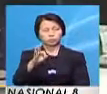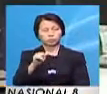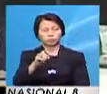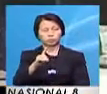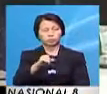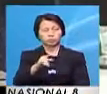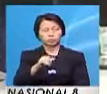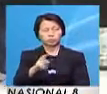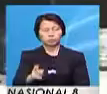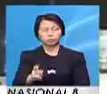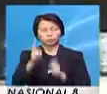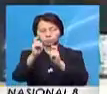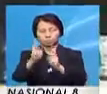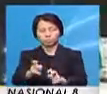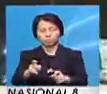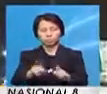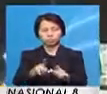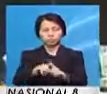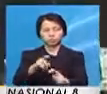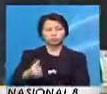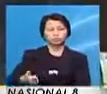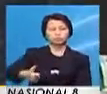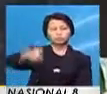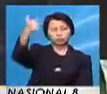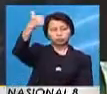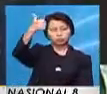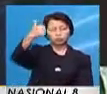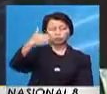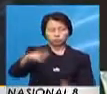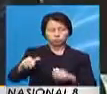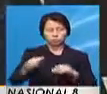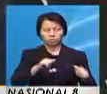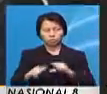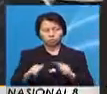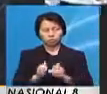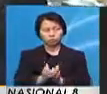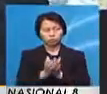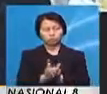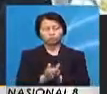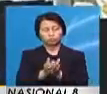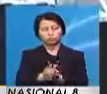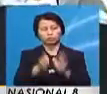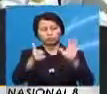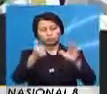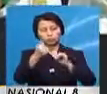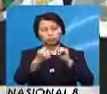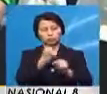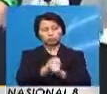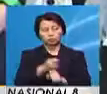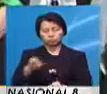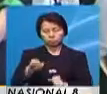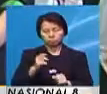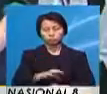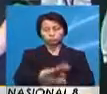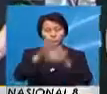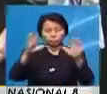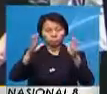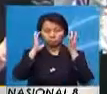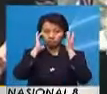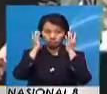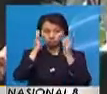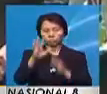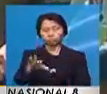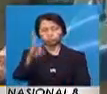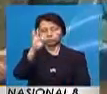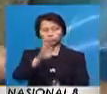Kaman ditabalkan selaku pemenang. Sudah bergiat dalam sukan pelayaran sejak 6 tahun, Fauzi jelas tidak menduga